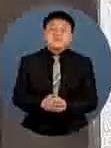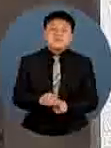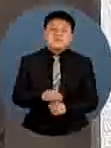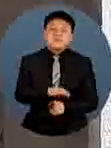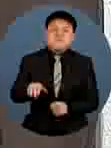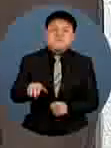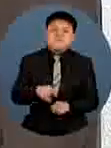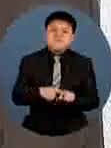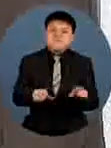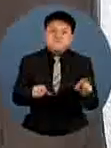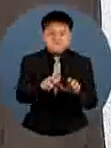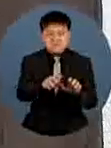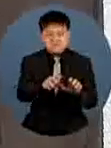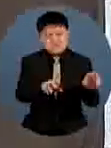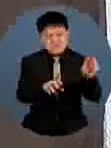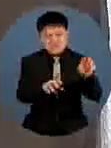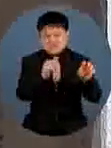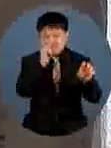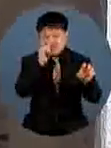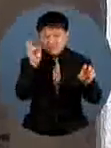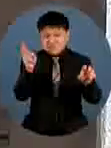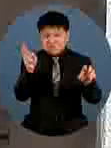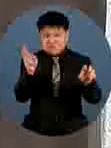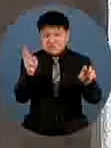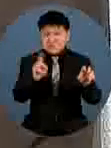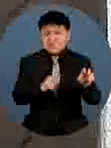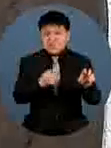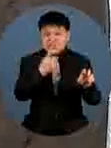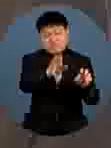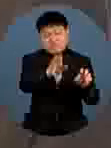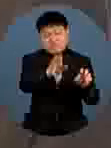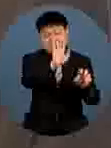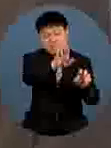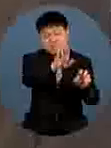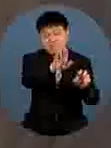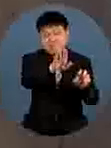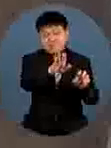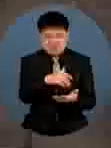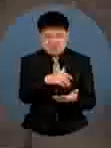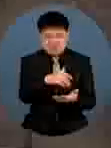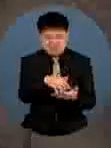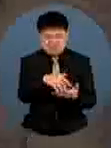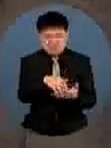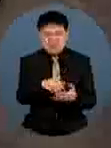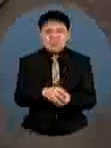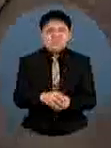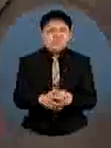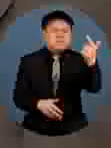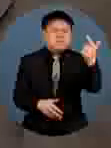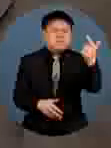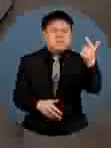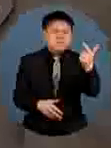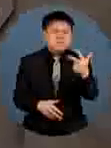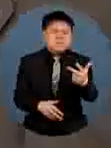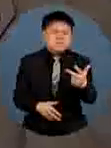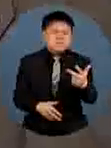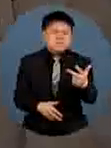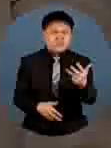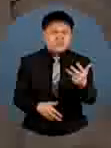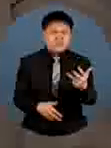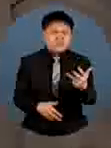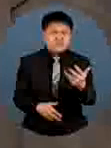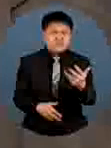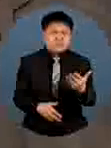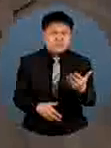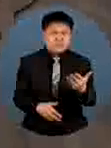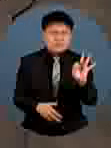보통 젖힐 겁니다. 젖히게 되면 이렇게 늘어서 집을 세 보겠습니다. 여섯 집, 일곱 집, 여덟